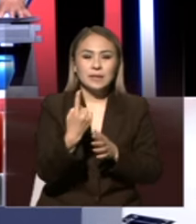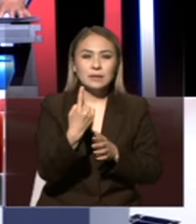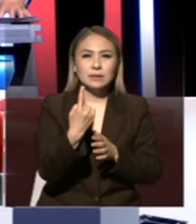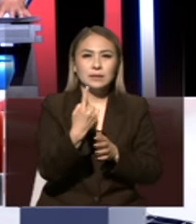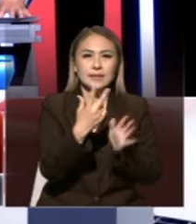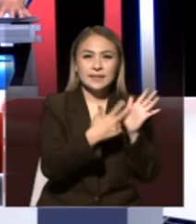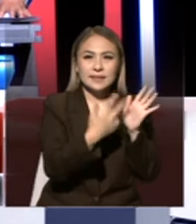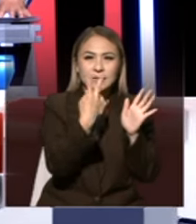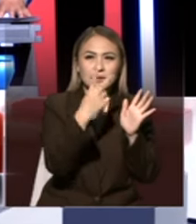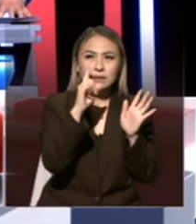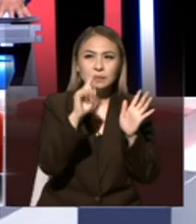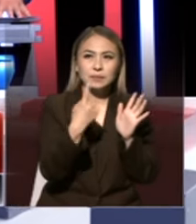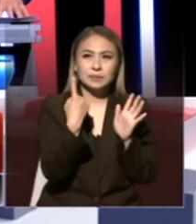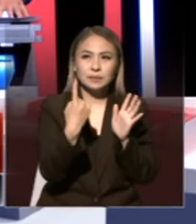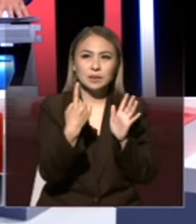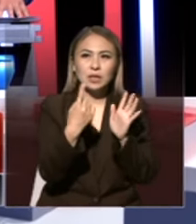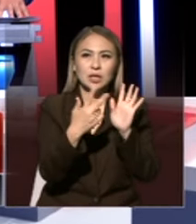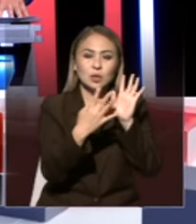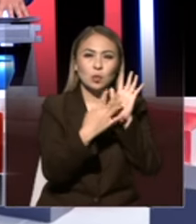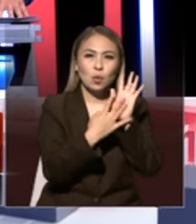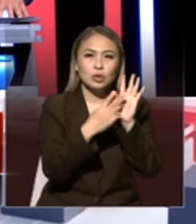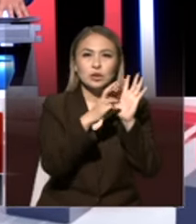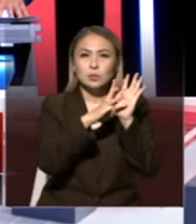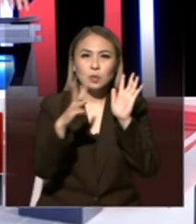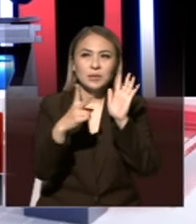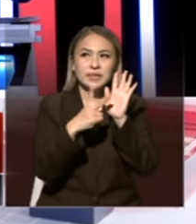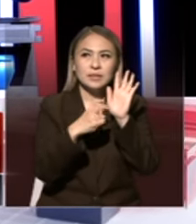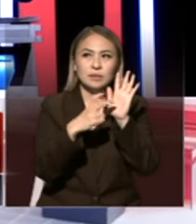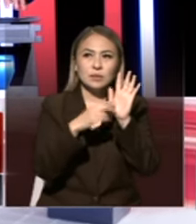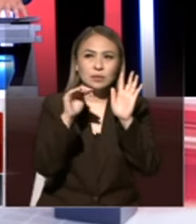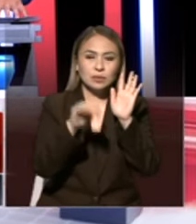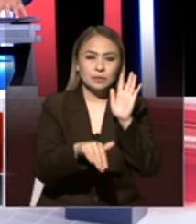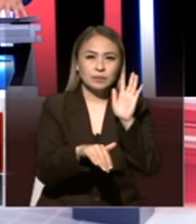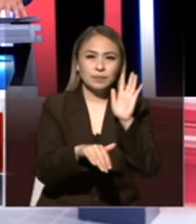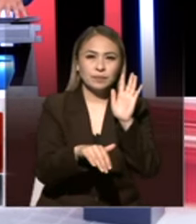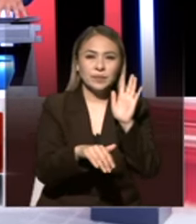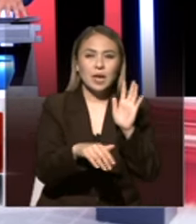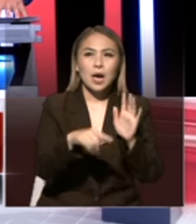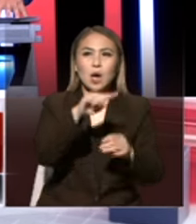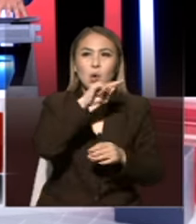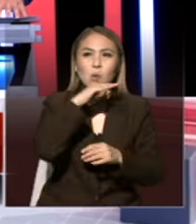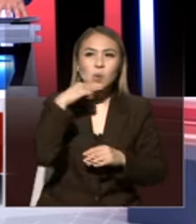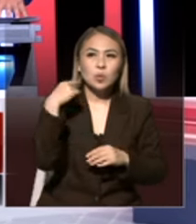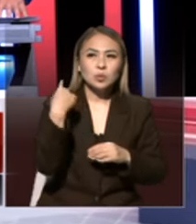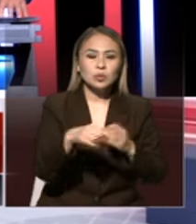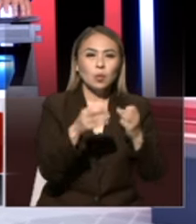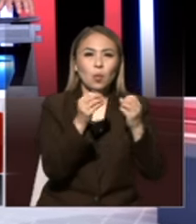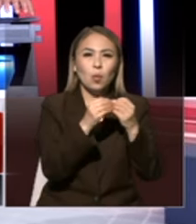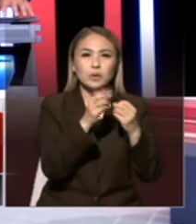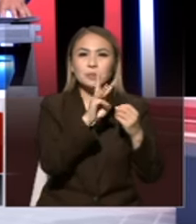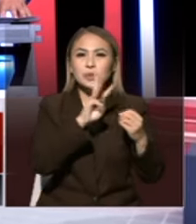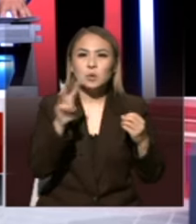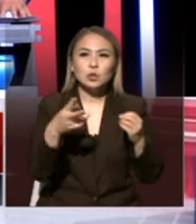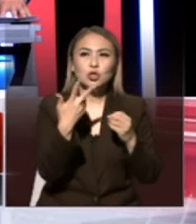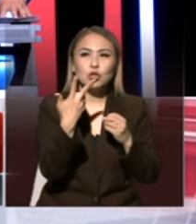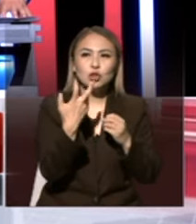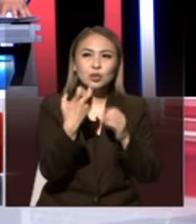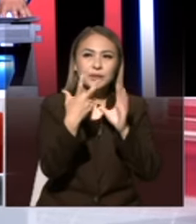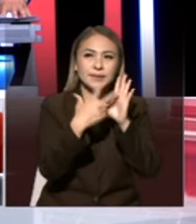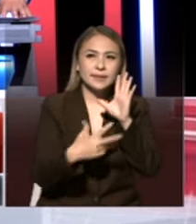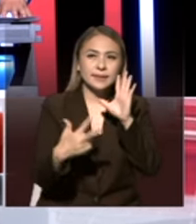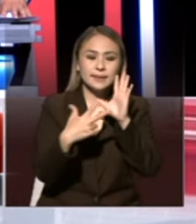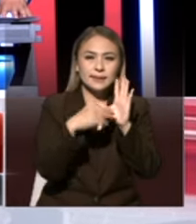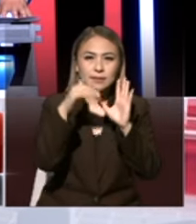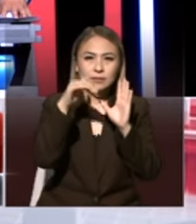маркалы трактор 9 миллион 700 мың теңге тұрады. Енді қараңыздар. Ресейде 10 миллион 388 мың теңге. Біз өзіміз өтіл